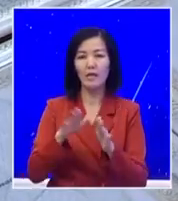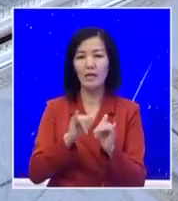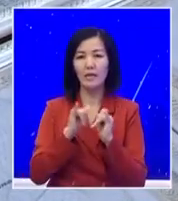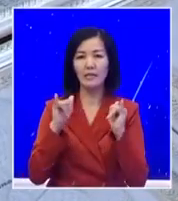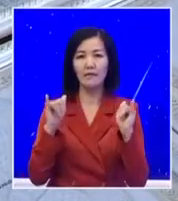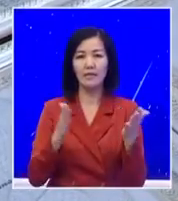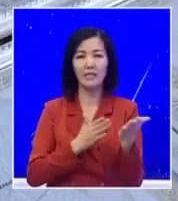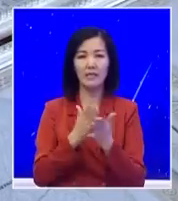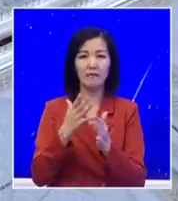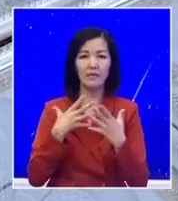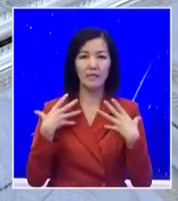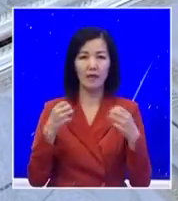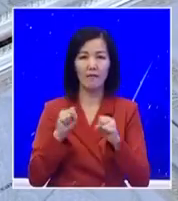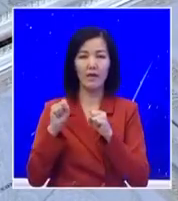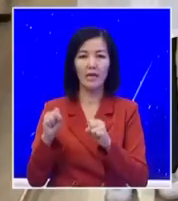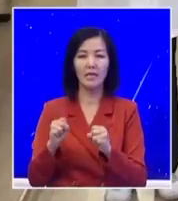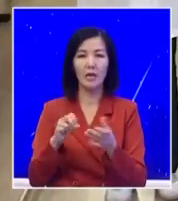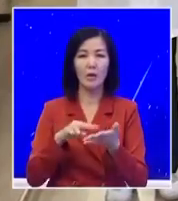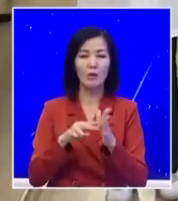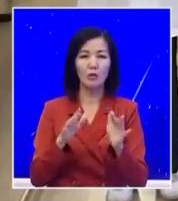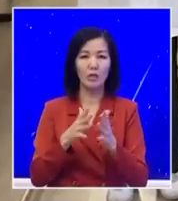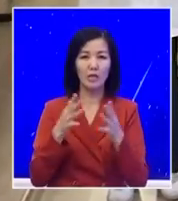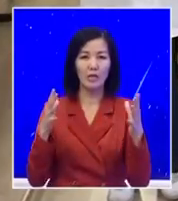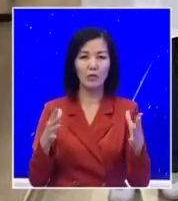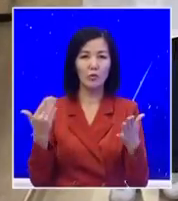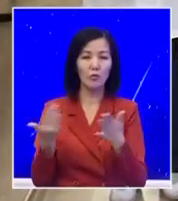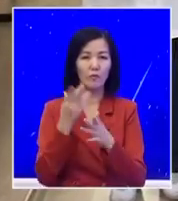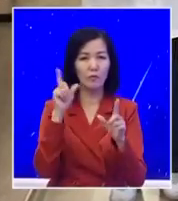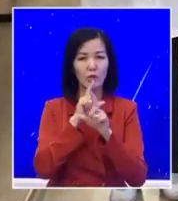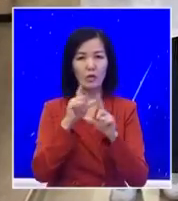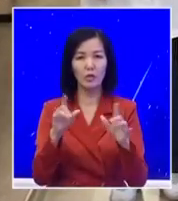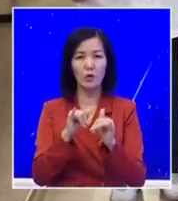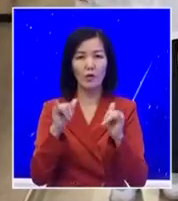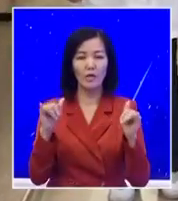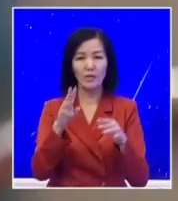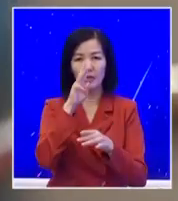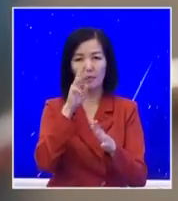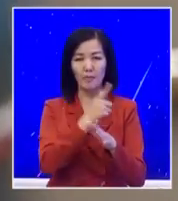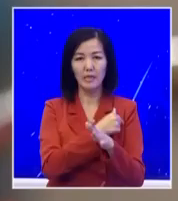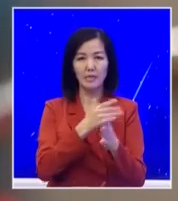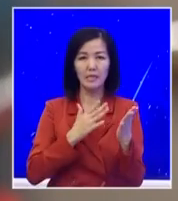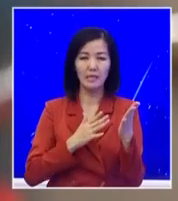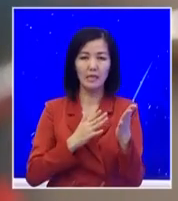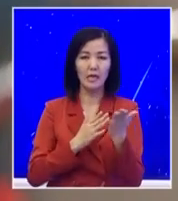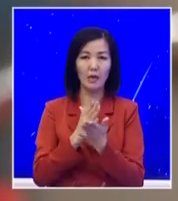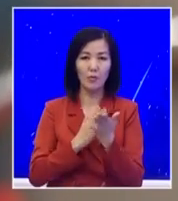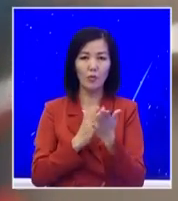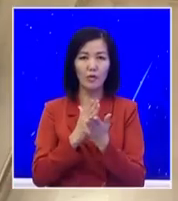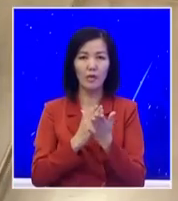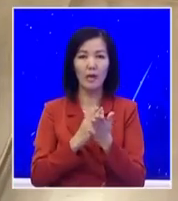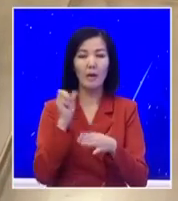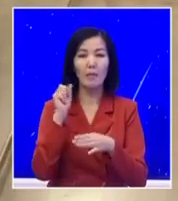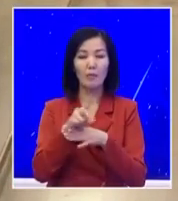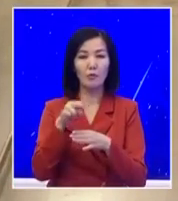сферы здравоохранения. Растет бюджет, строятся новые учреждения здравоохранения, увеличивается зарплата медицинских работников. Отметим,